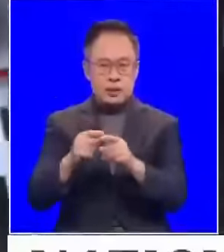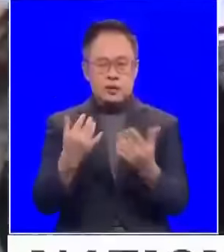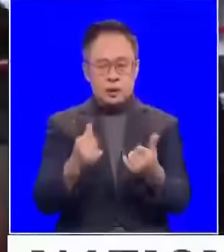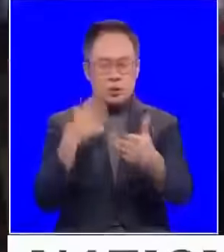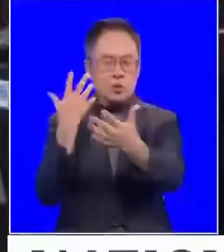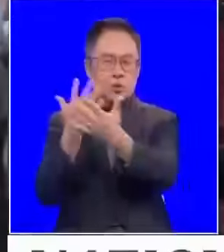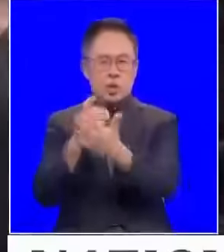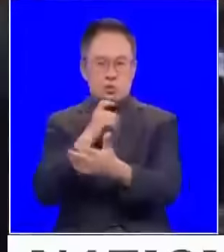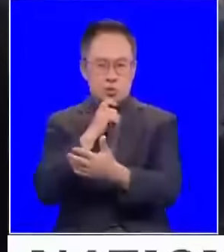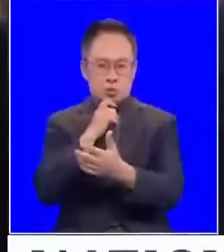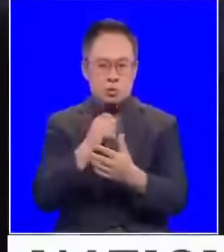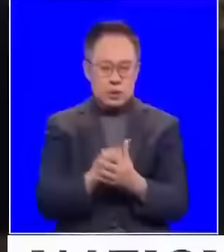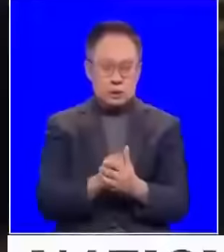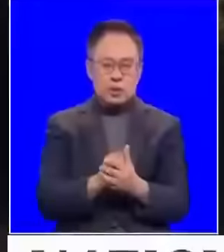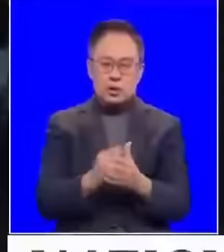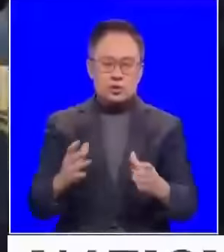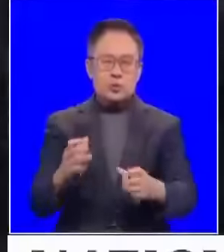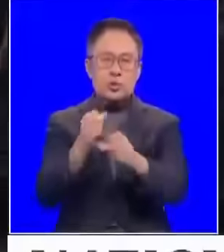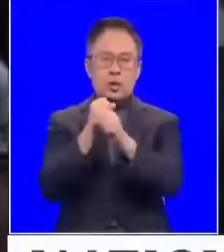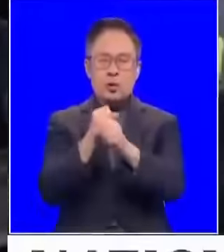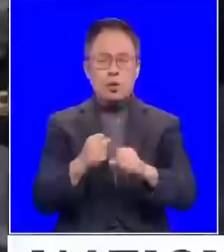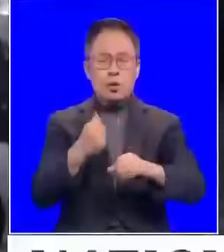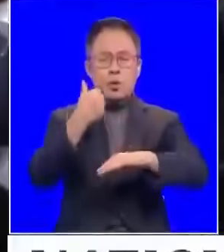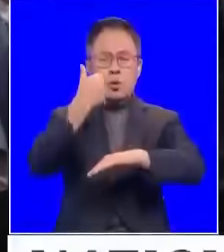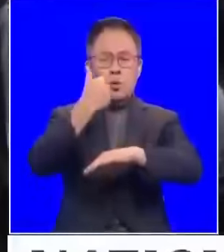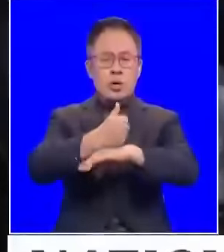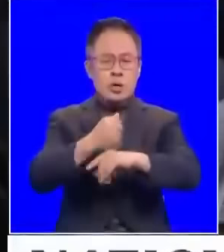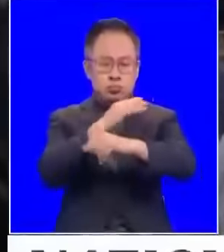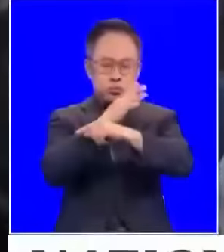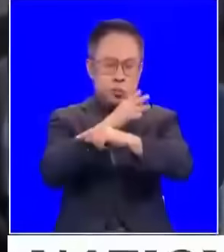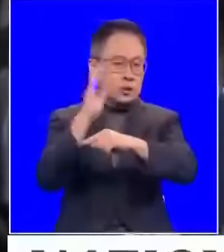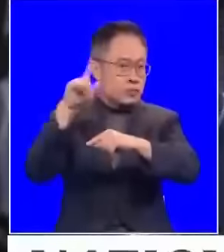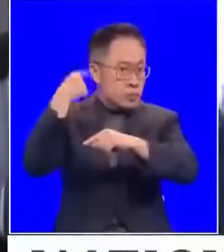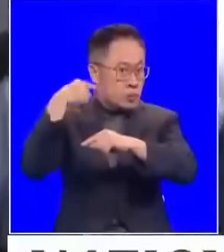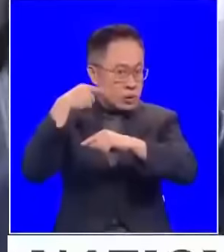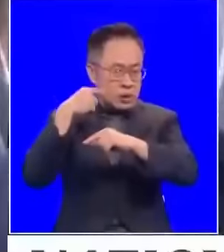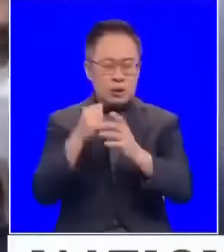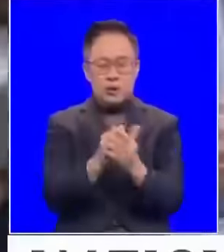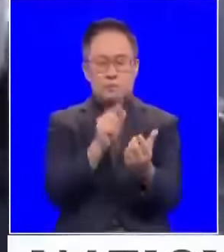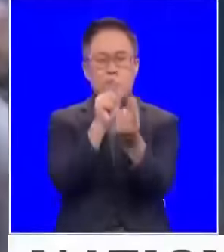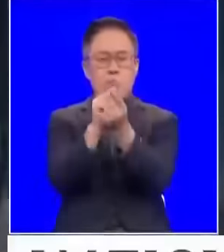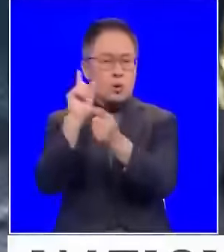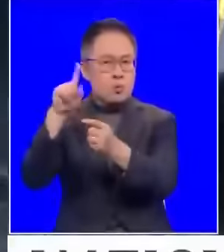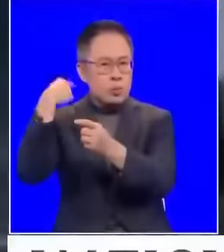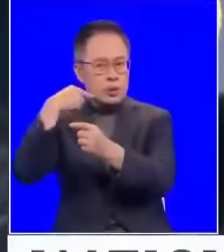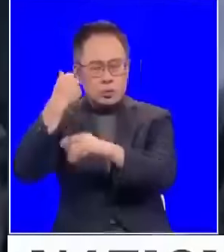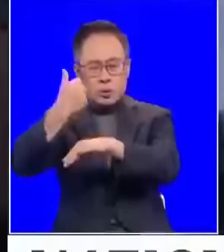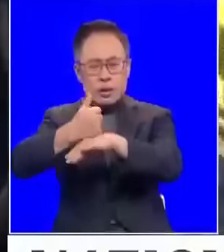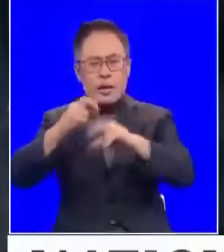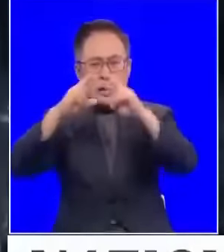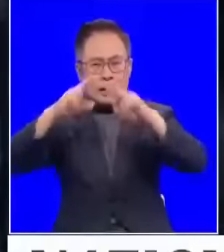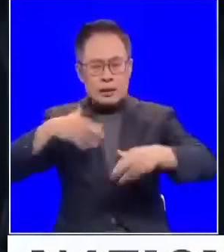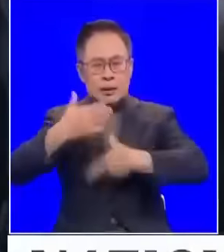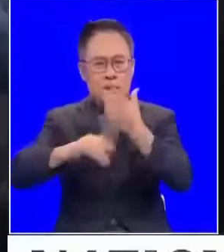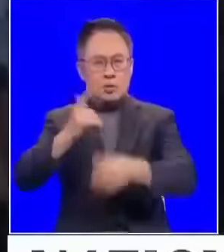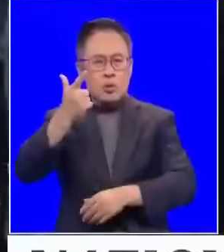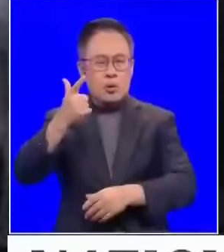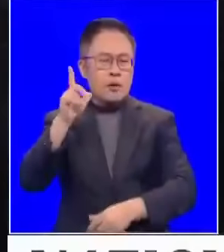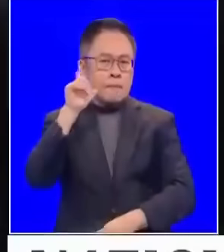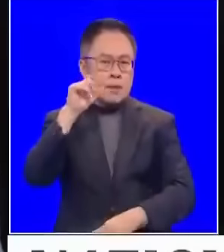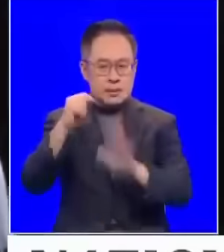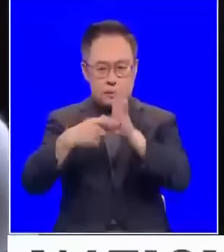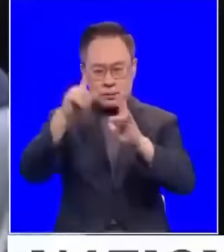ที่เหล่าบอสหญิงจะได้เจอกับแม่ตั๊กด้วยขณะที่นายประโมททองศรีผู้เชี่ยวชาญเฉพาะด้านทัณฑวิทยารักษาราชการแทน